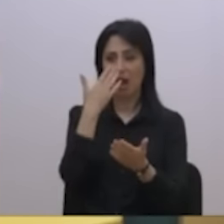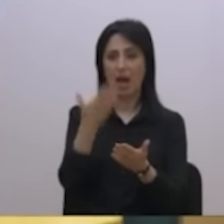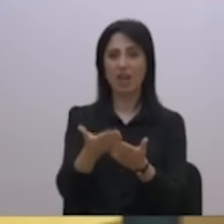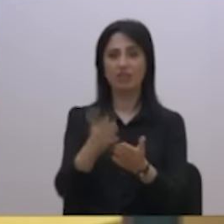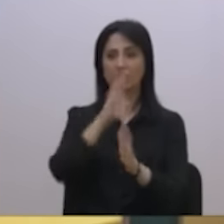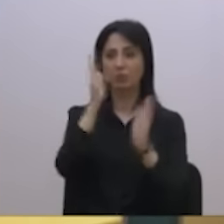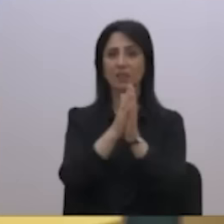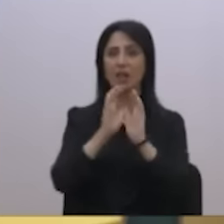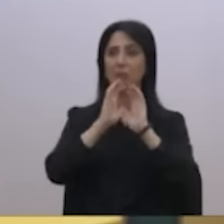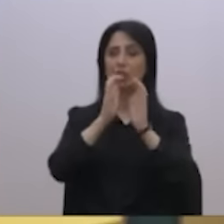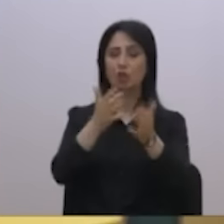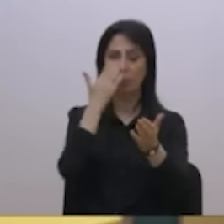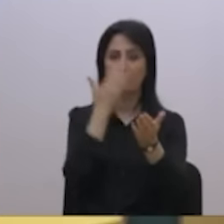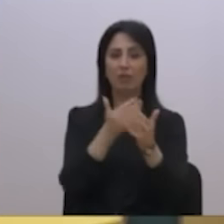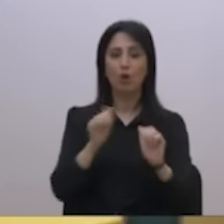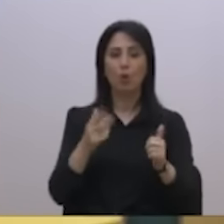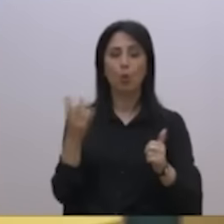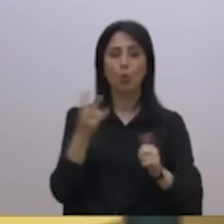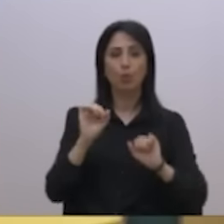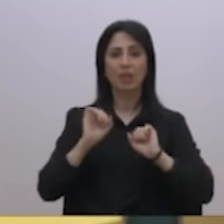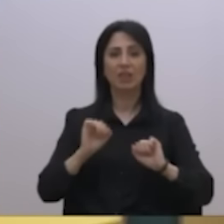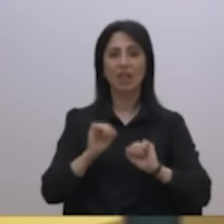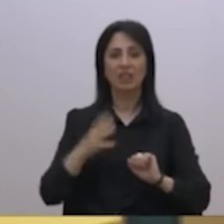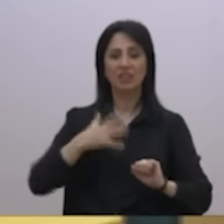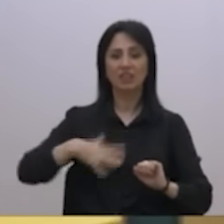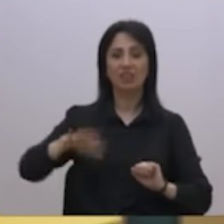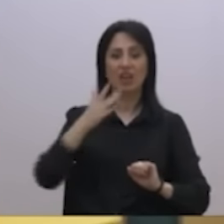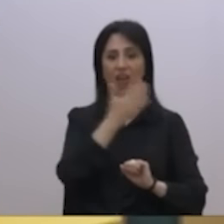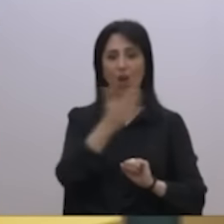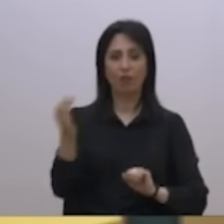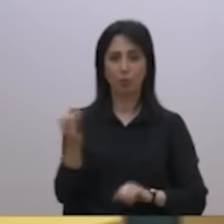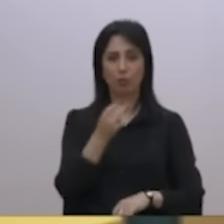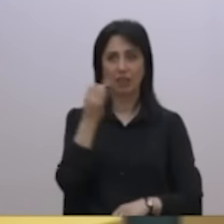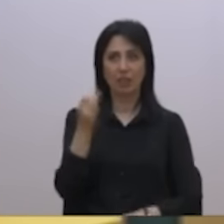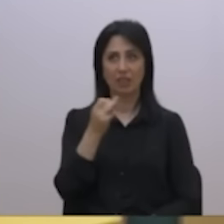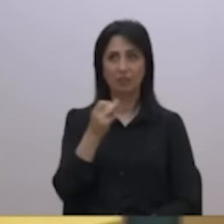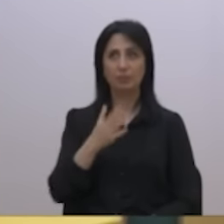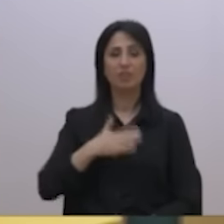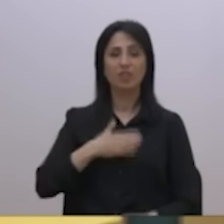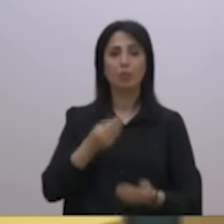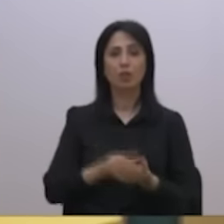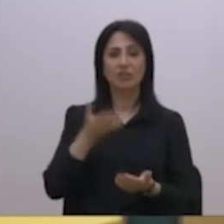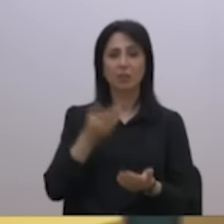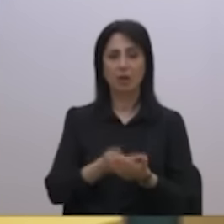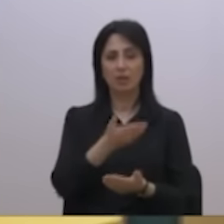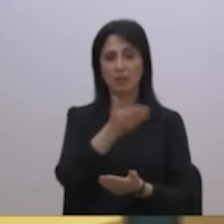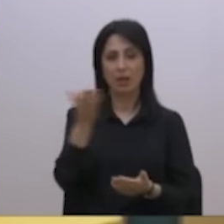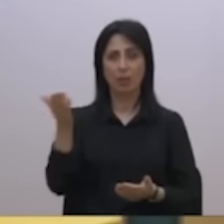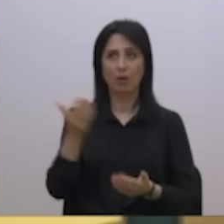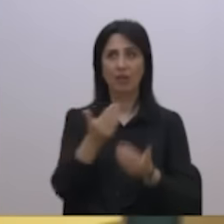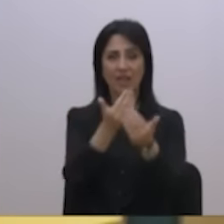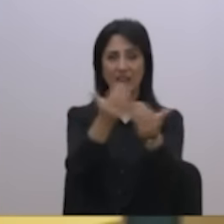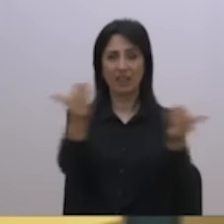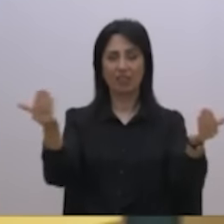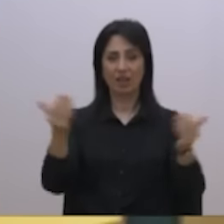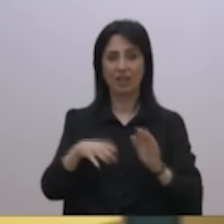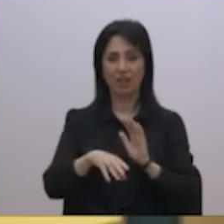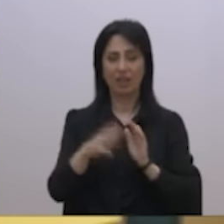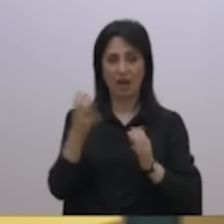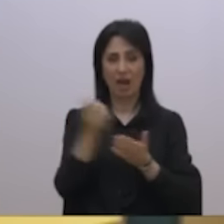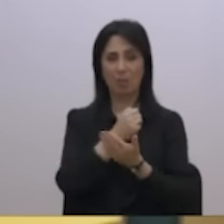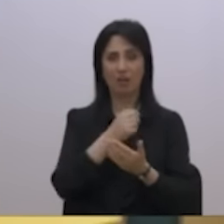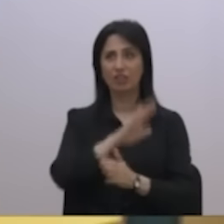მთელ მსოფლიოს, თუ როგორ უნდა დაიცვა შენი ქვეყნის ეროვნული ინტერესები. ჩემო ძვირფასებო, ეს თქვენი გამარჯვებაა,